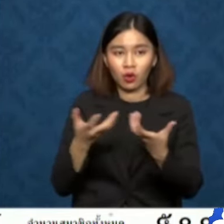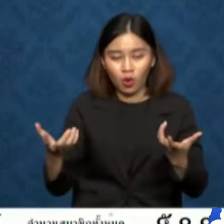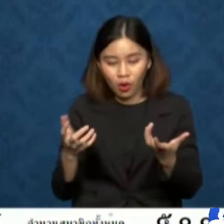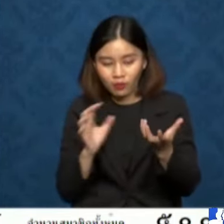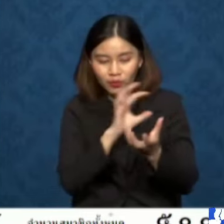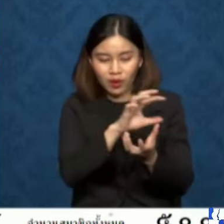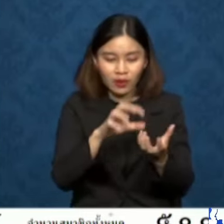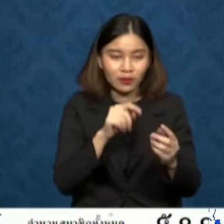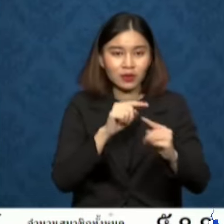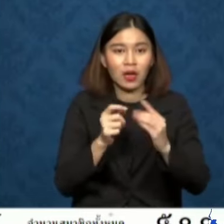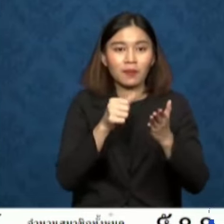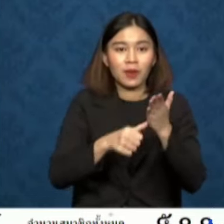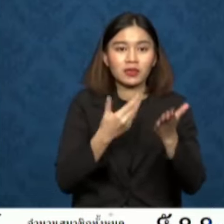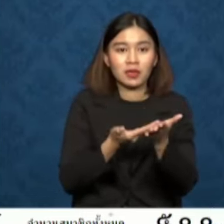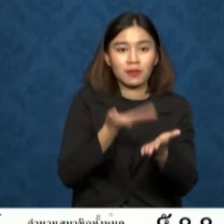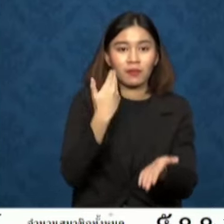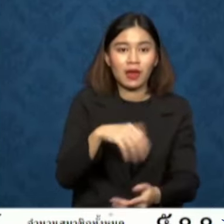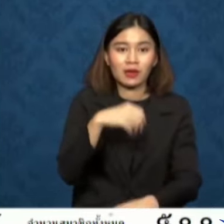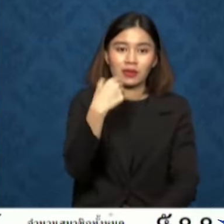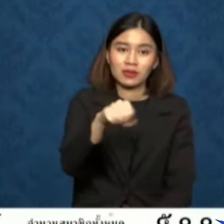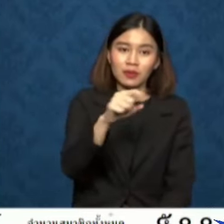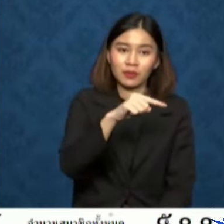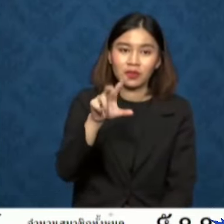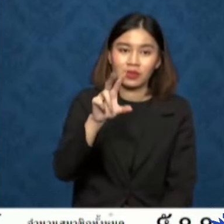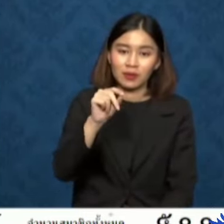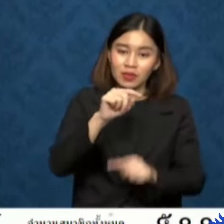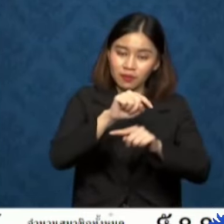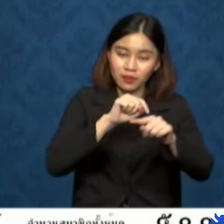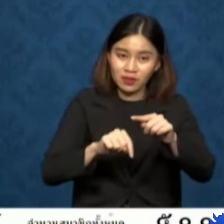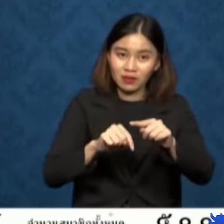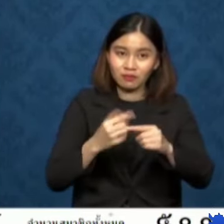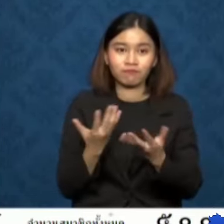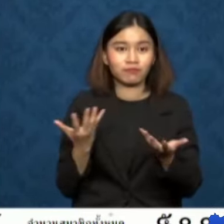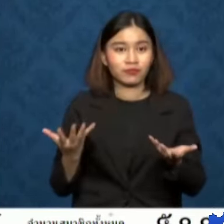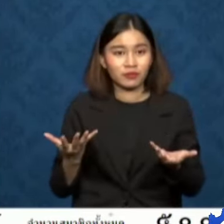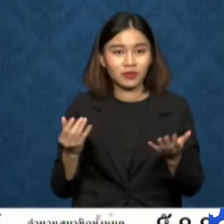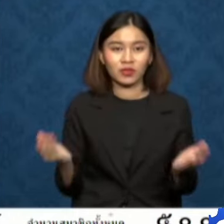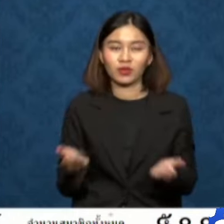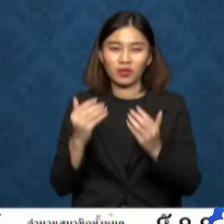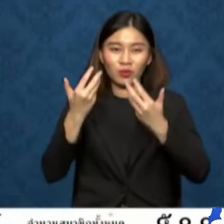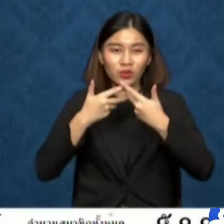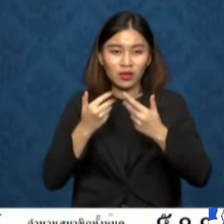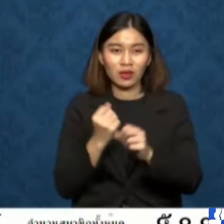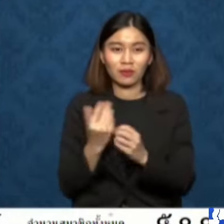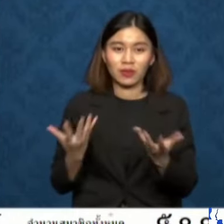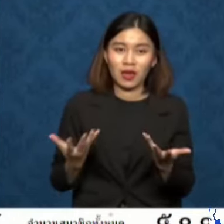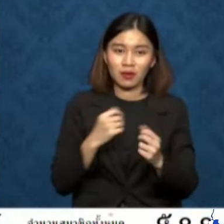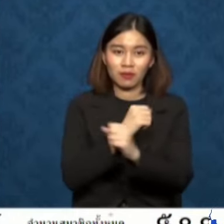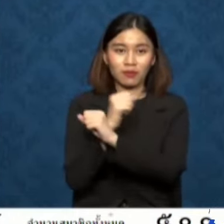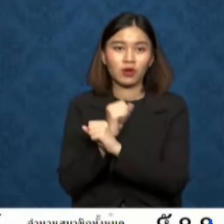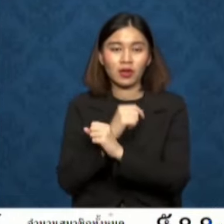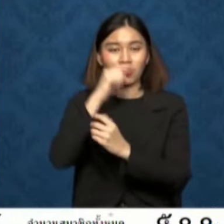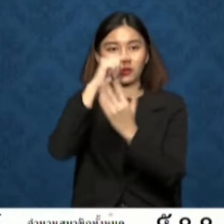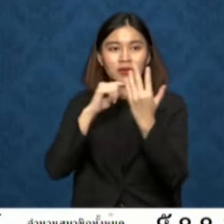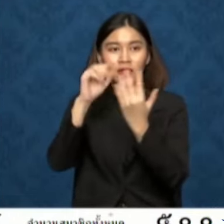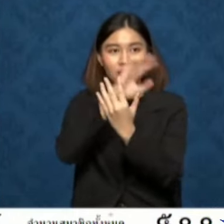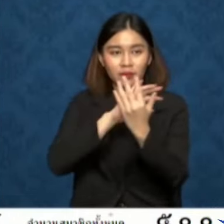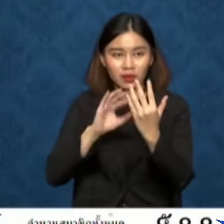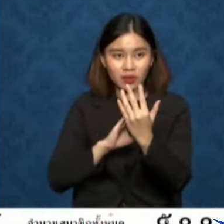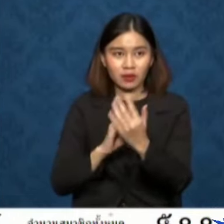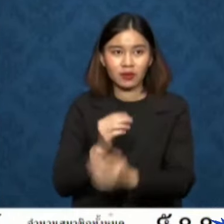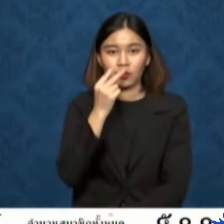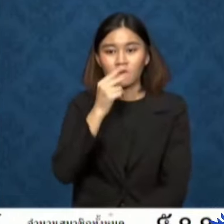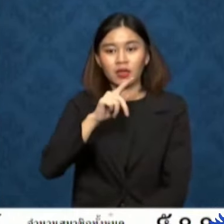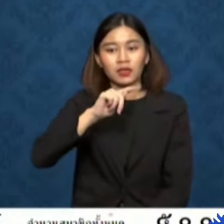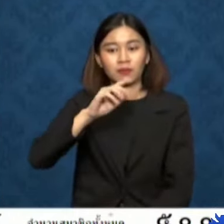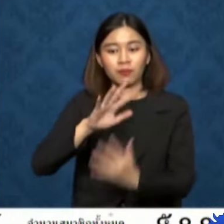ประกอบกลับต้องเสียภาษีสูงถึง 10 -30%นี่แหละครับการส่งเสริมอุตสาหกรรมการป้องกันประเทศมาดูที่